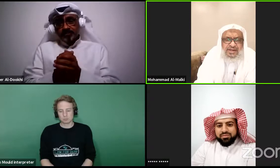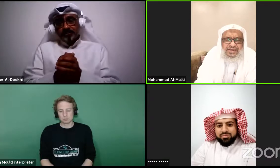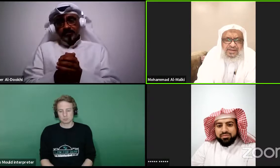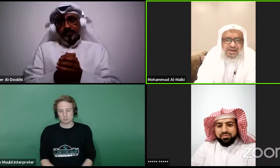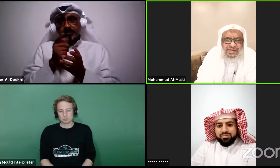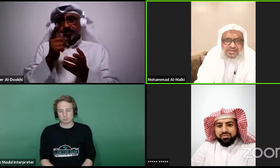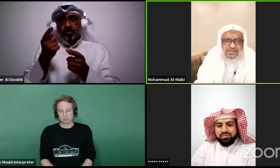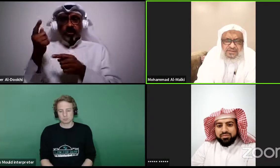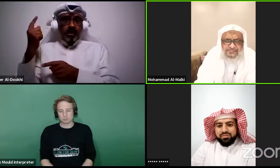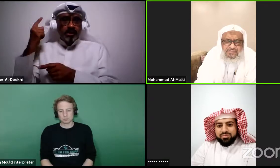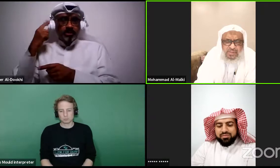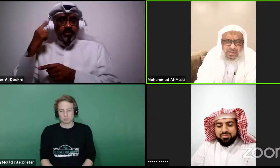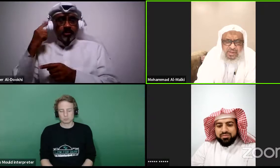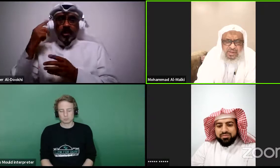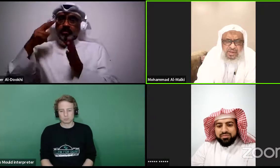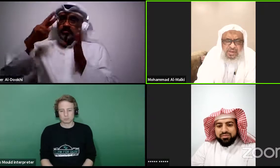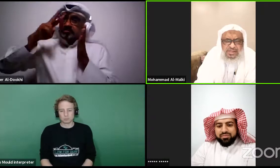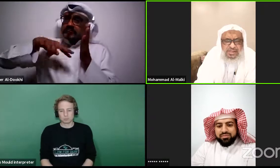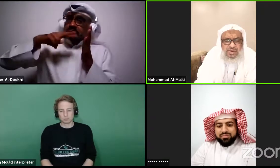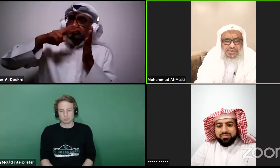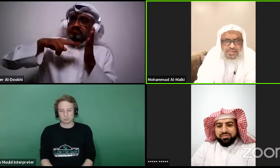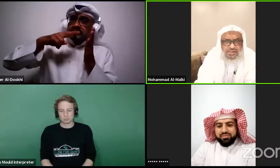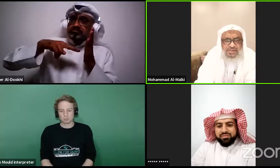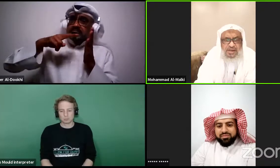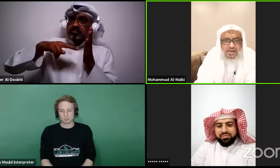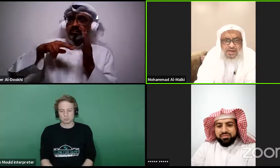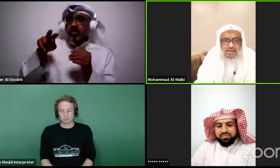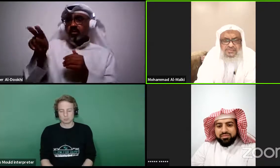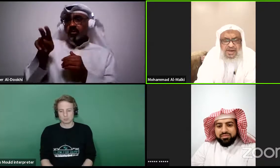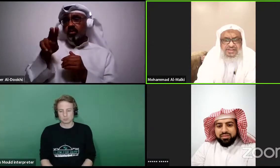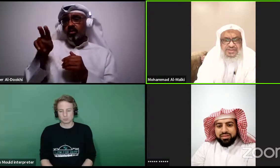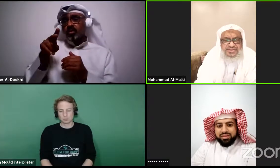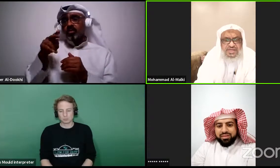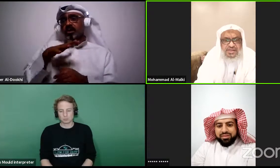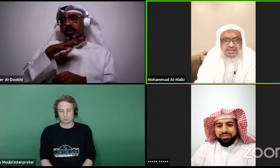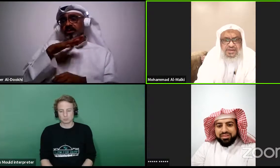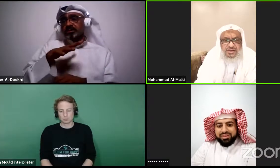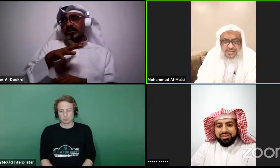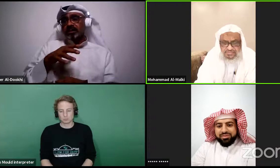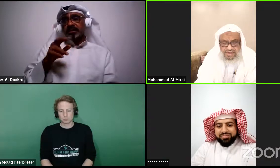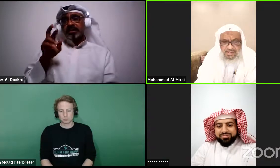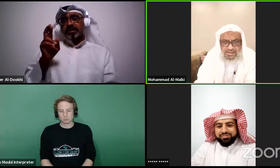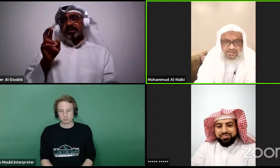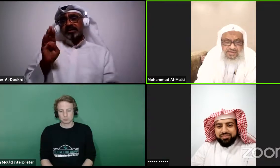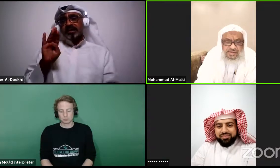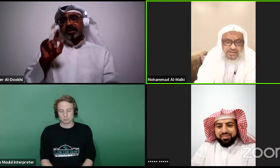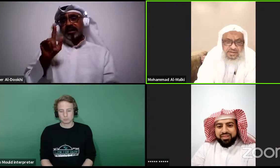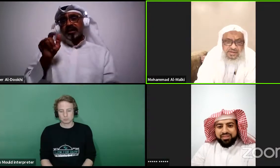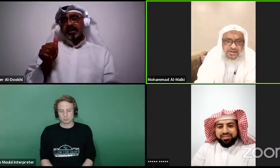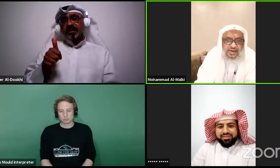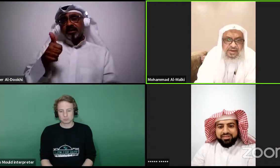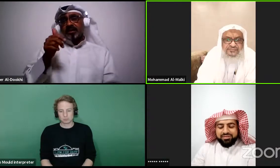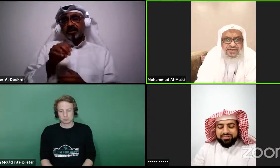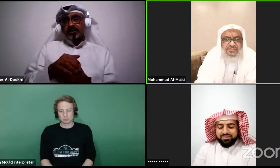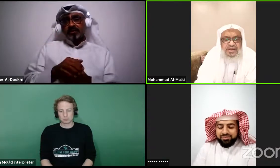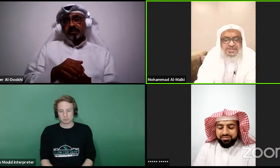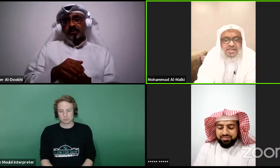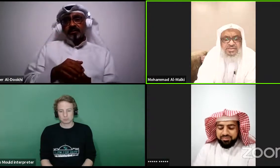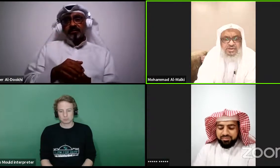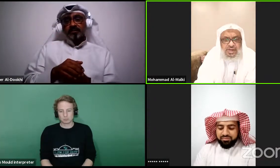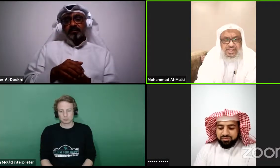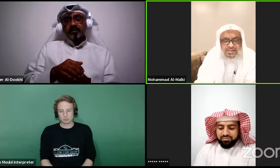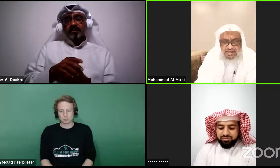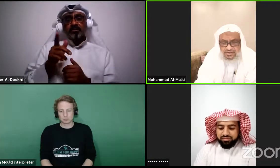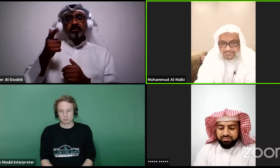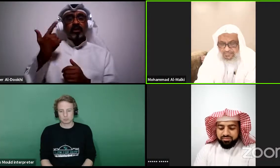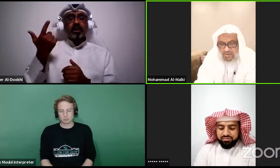لنستمع إلى قراءة أخينا وشيخنا فاضل زكريا بحكري فيما